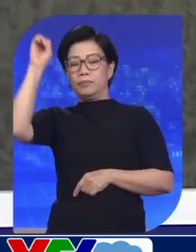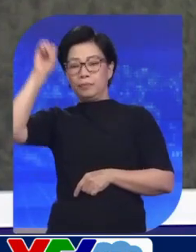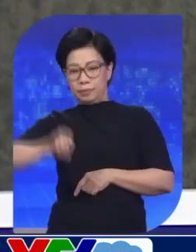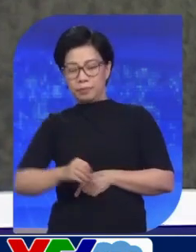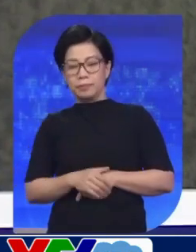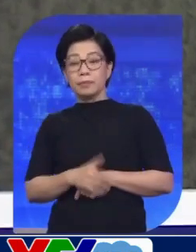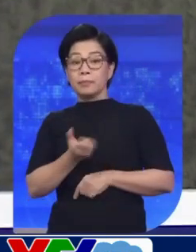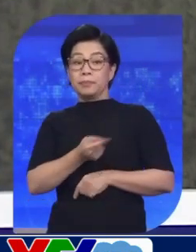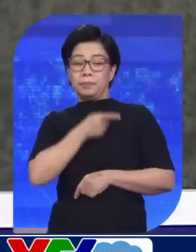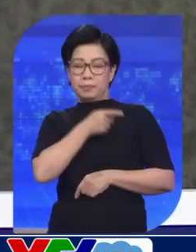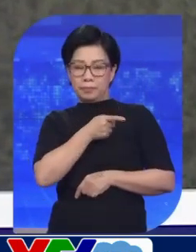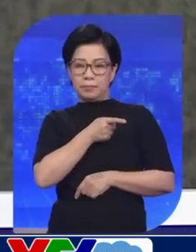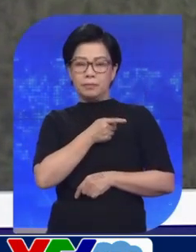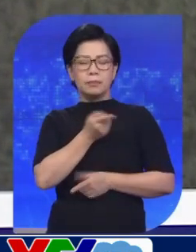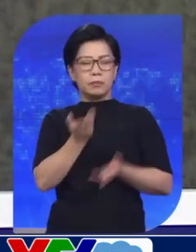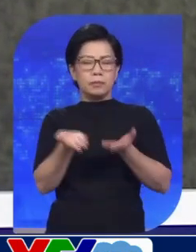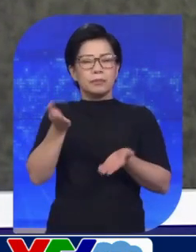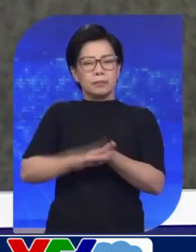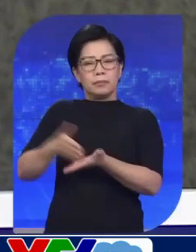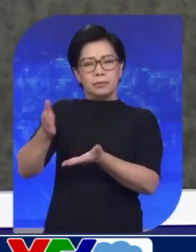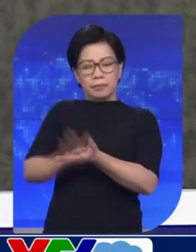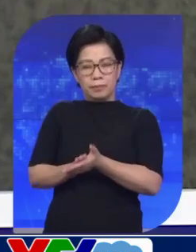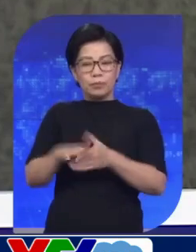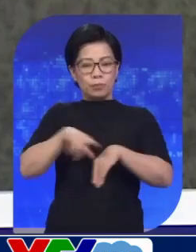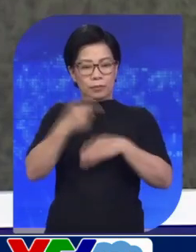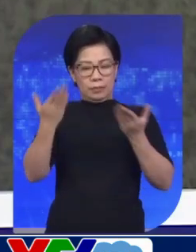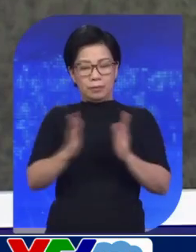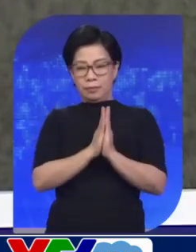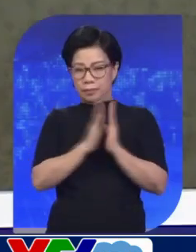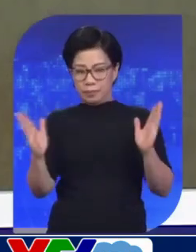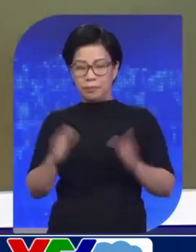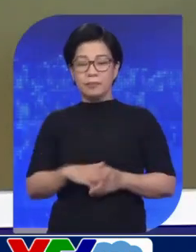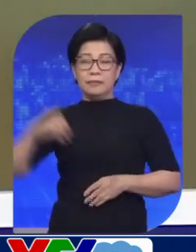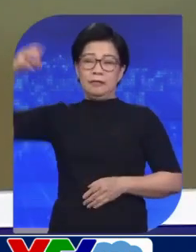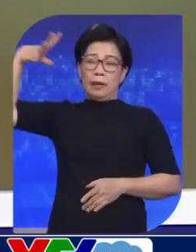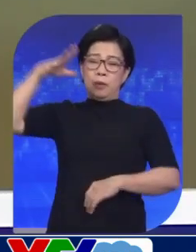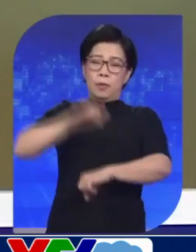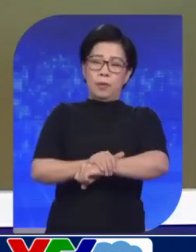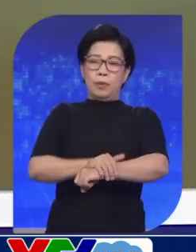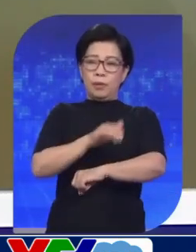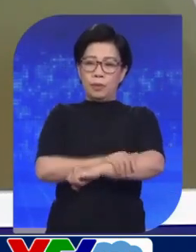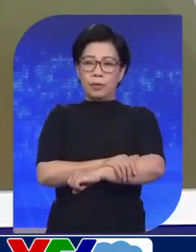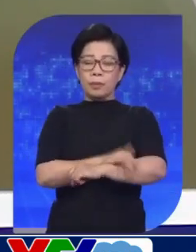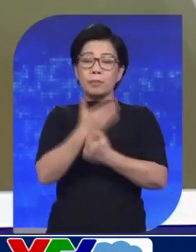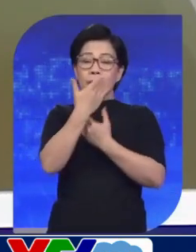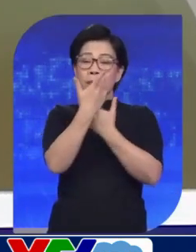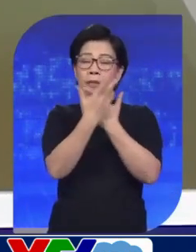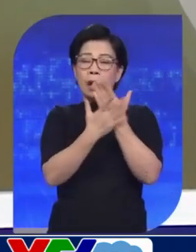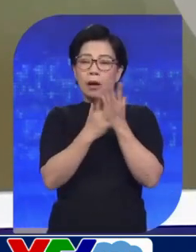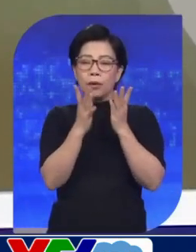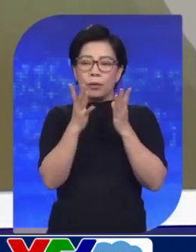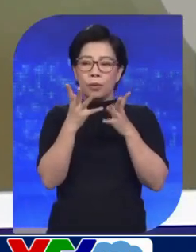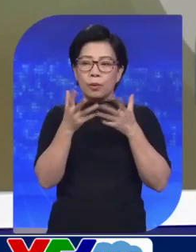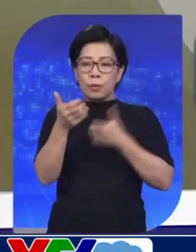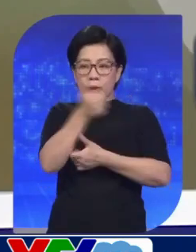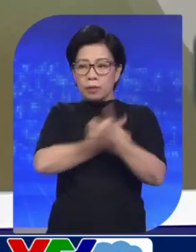Và độ ẩm này thì dự báo có thể sẽ còn duy trì cho tới hết tuần. Trời nắng khô thì sẽ khiến cho các mạch máu co lại và hoạt động trao đổi